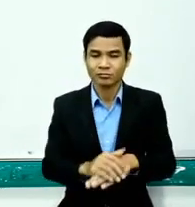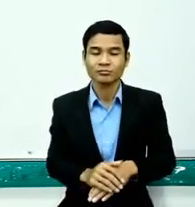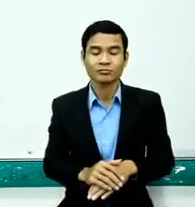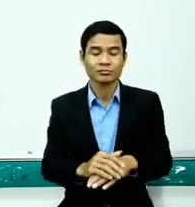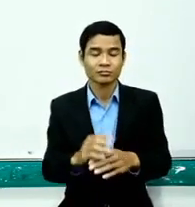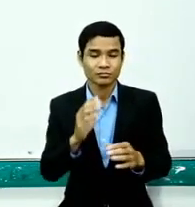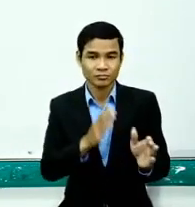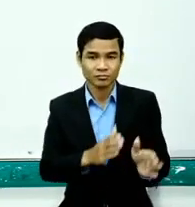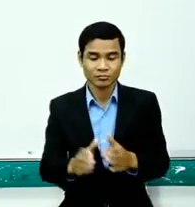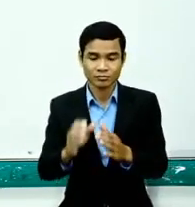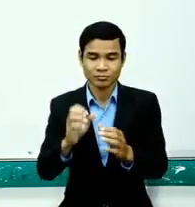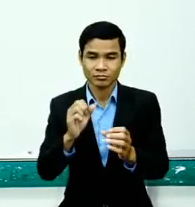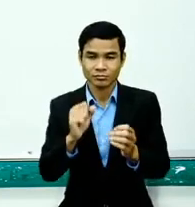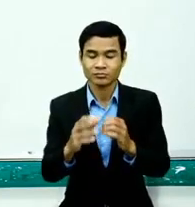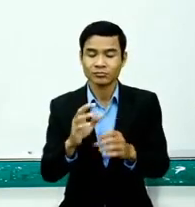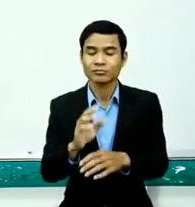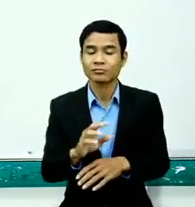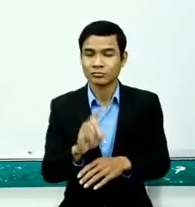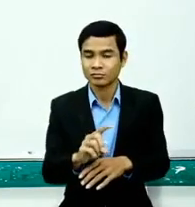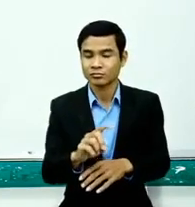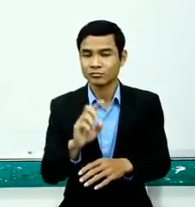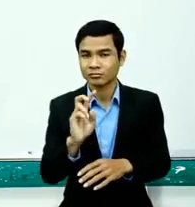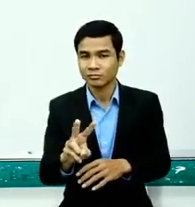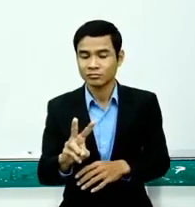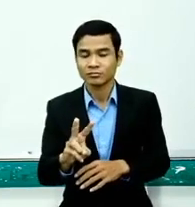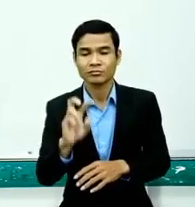ត្រៀមចាប់ផ្ដើមអ្នកគ្រូរាប់ជូន